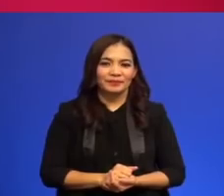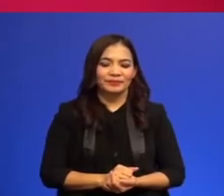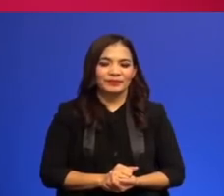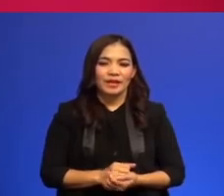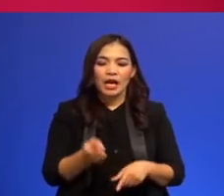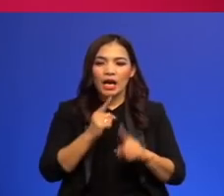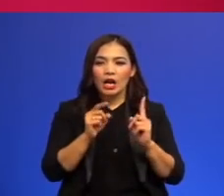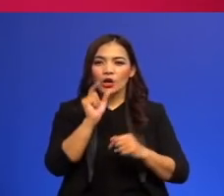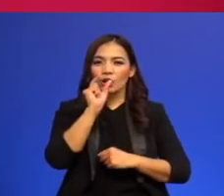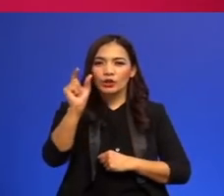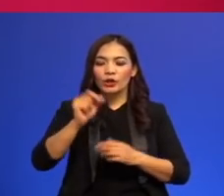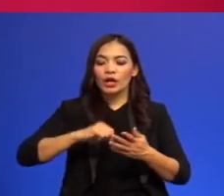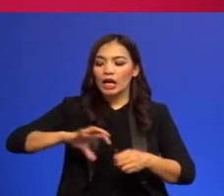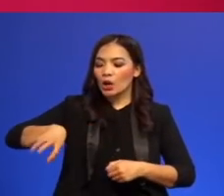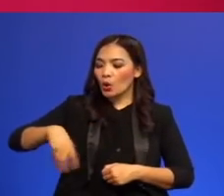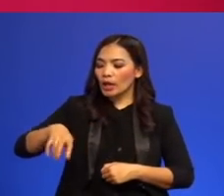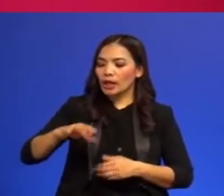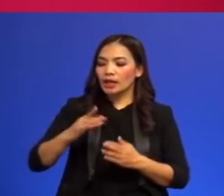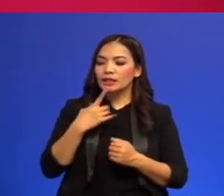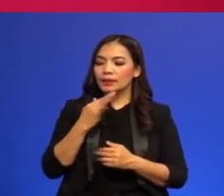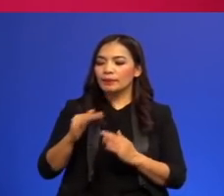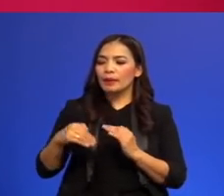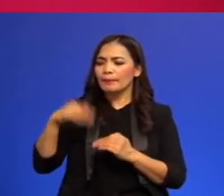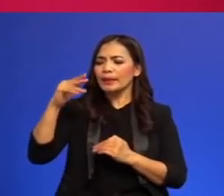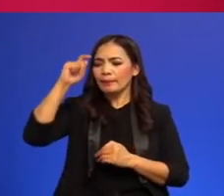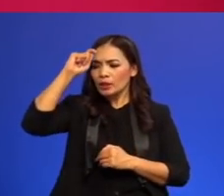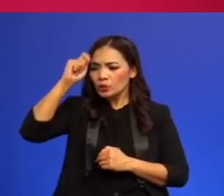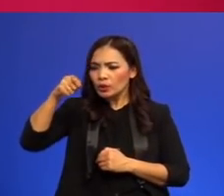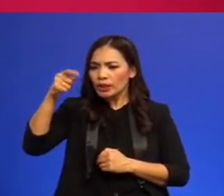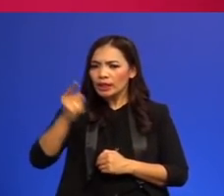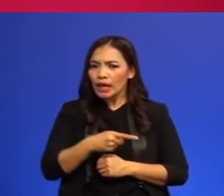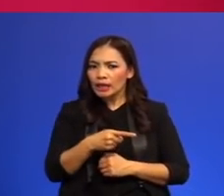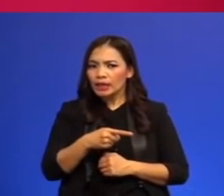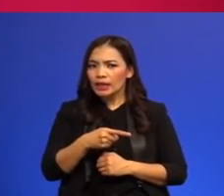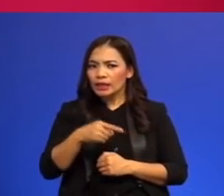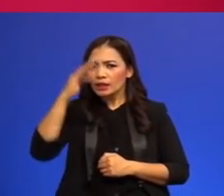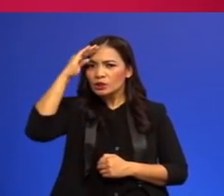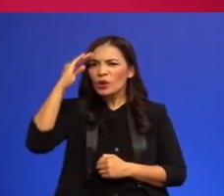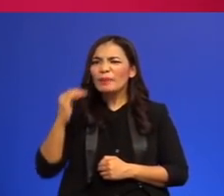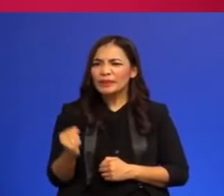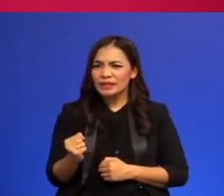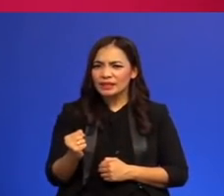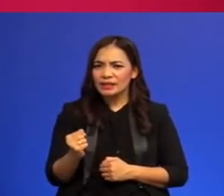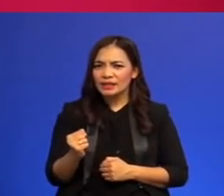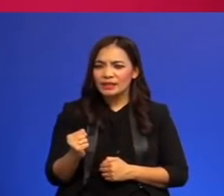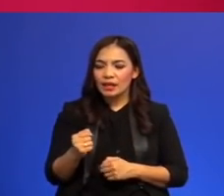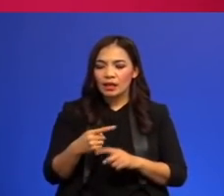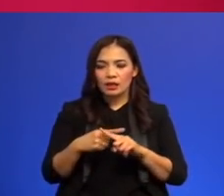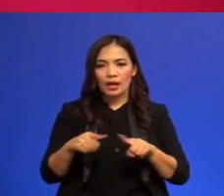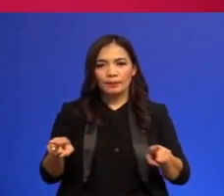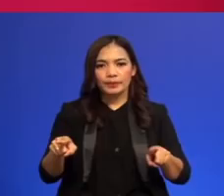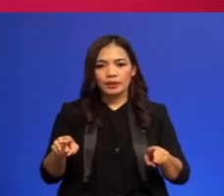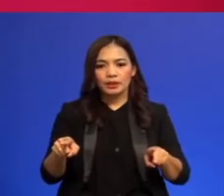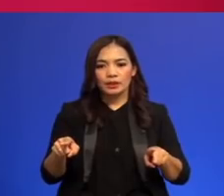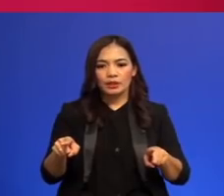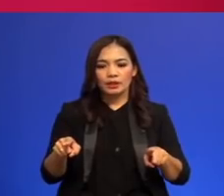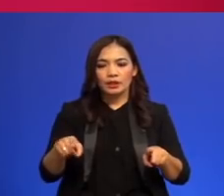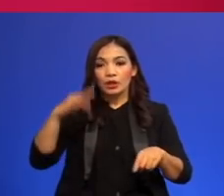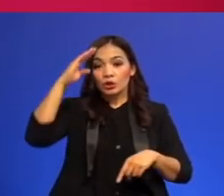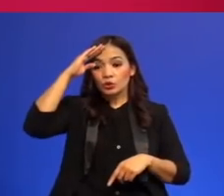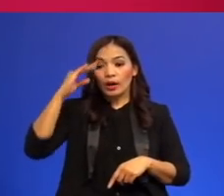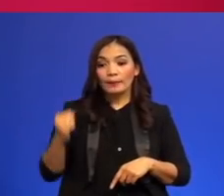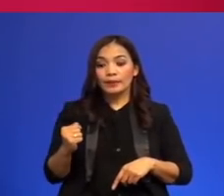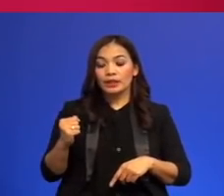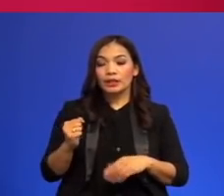Kalau untuk keluarganya kadang-kadang lebih peduli daripada untuk keluarga suami. Tapi tidak jarang juga suami yang